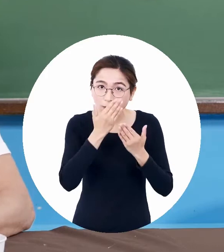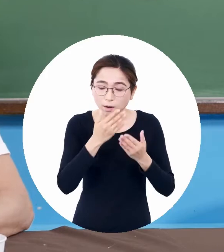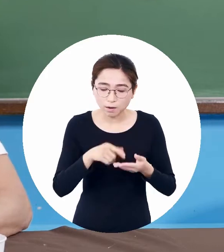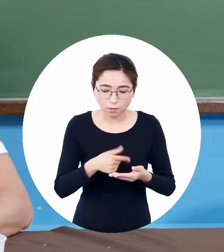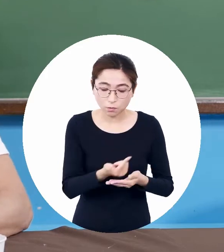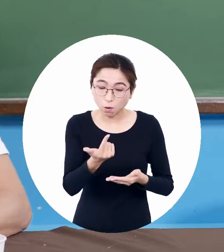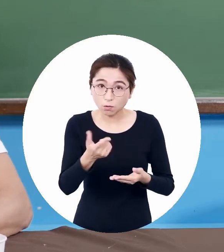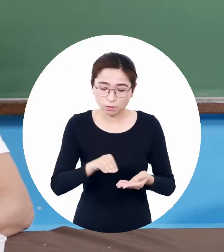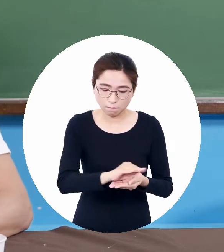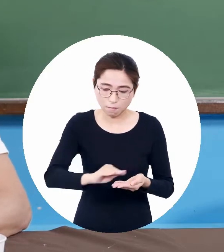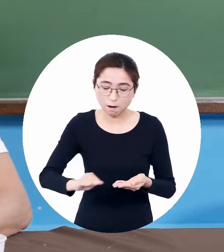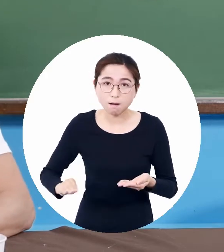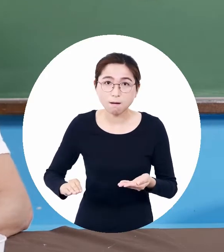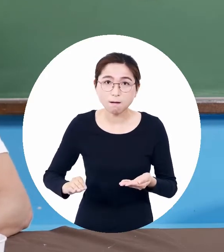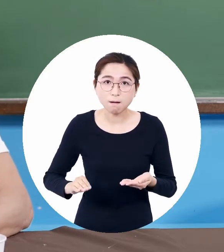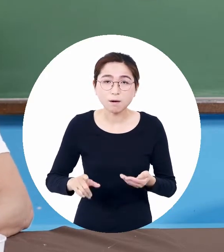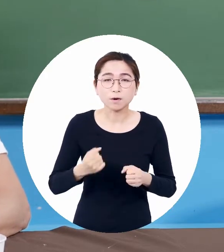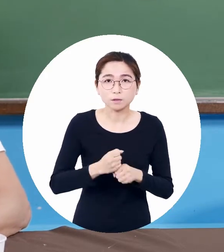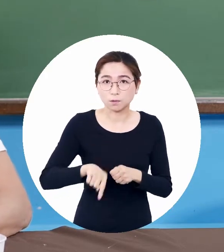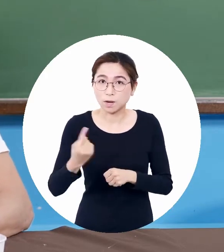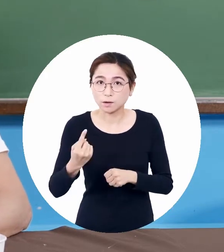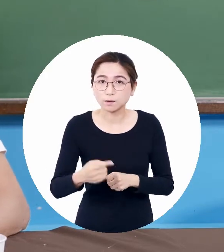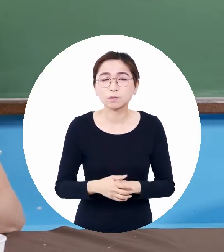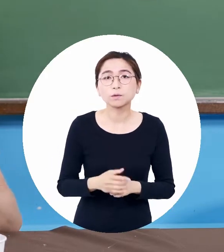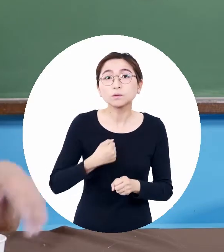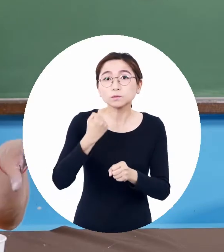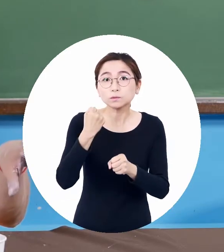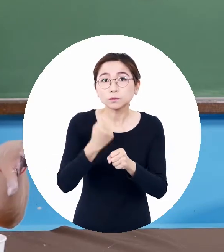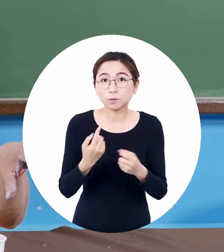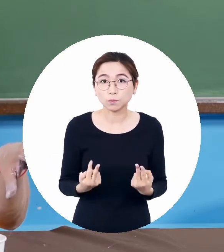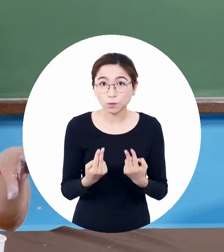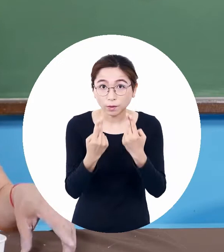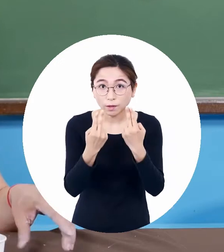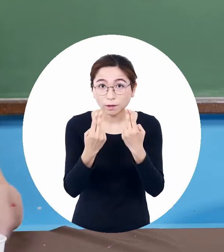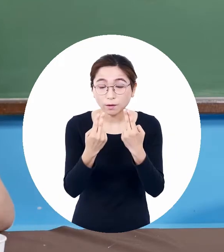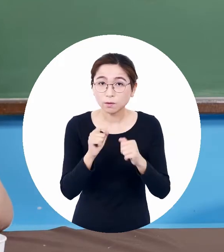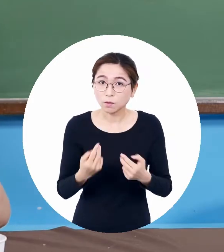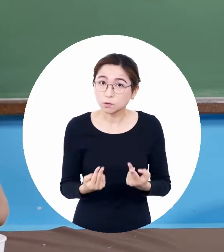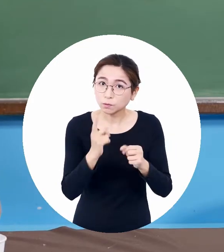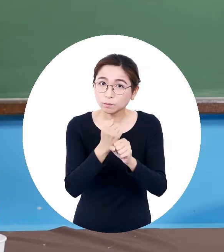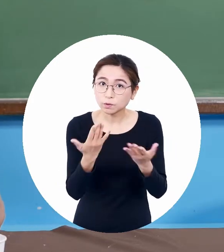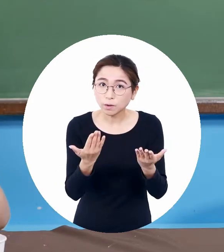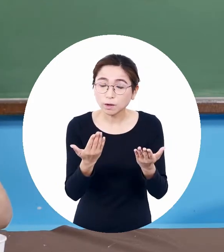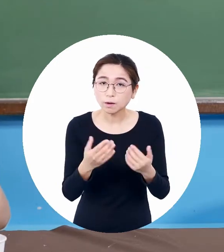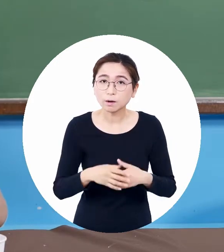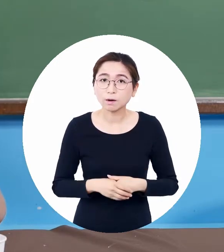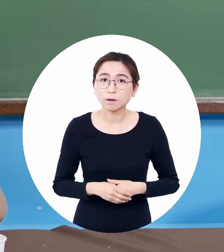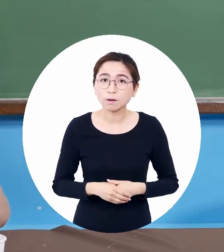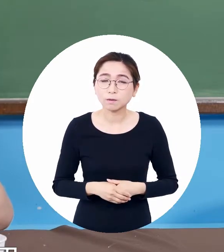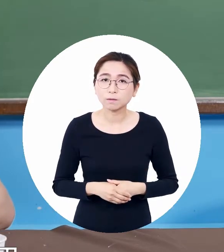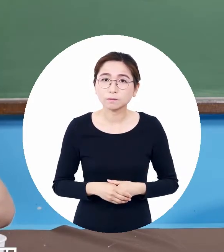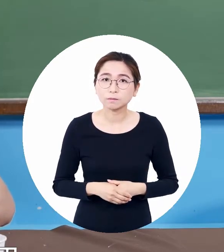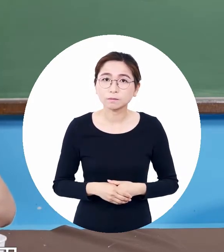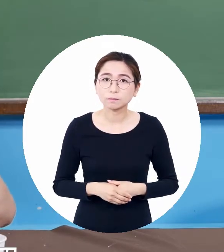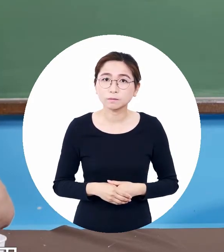巾啦，抹走啲多餘物啦。咁咪開始做另外啦。我哋開始做草地啦。咁草地點樣做呢？